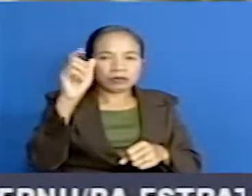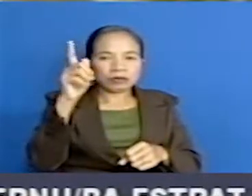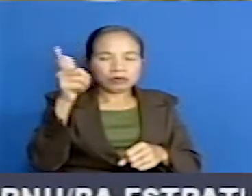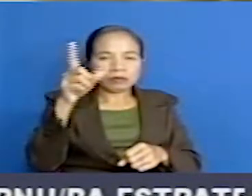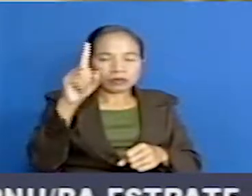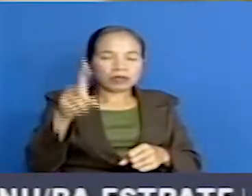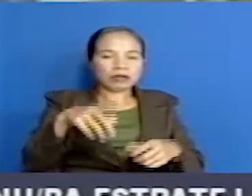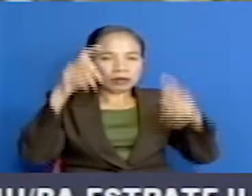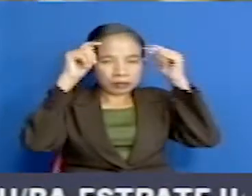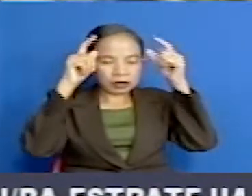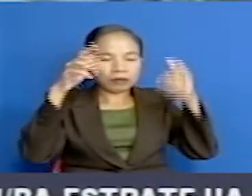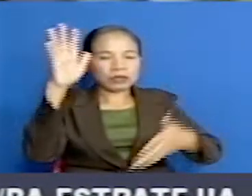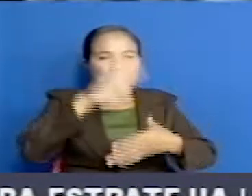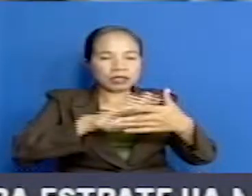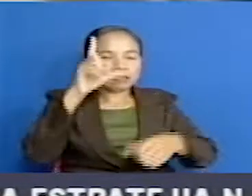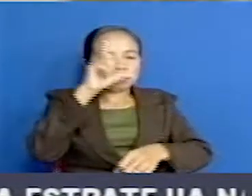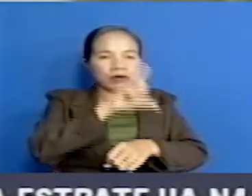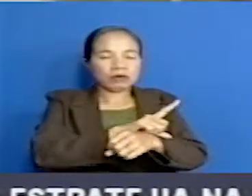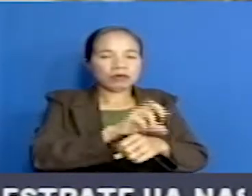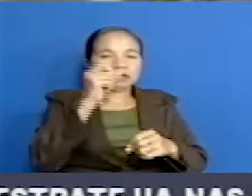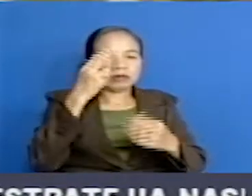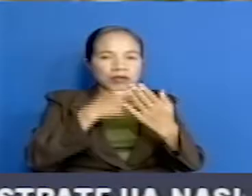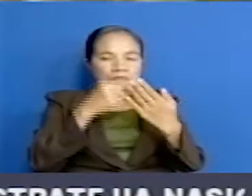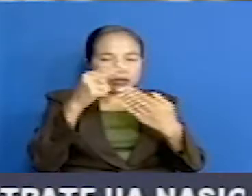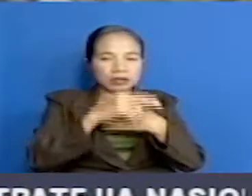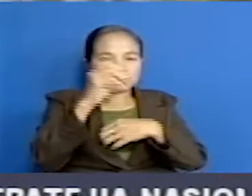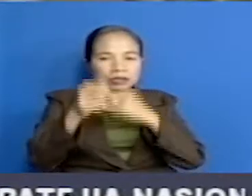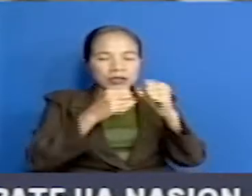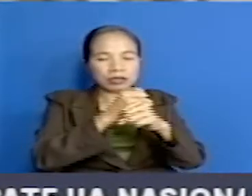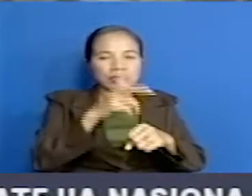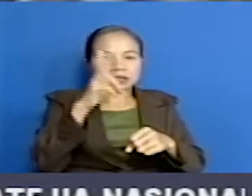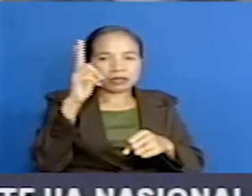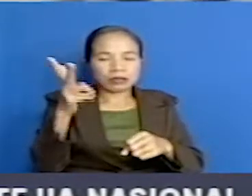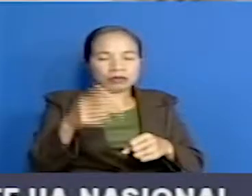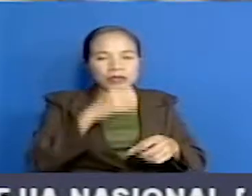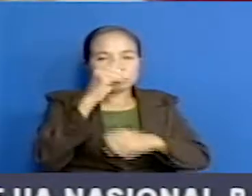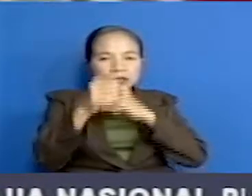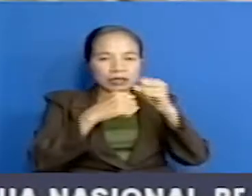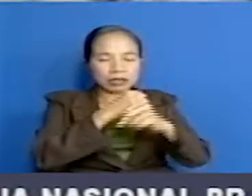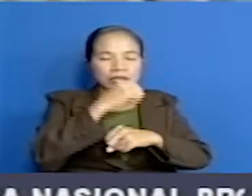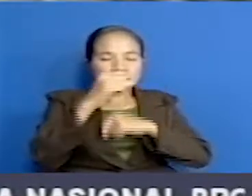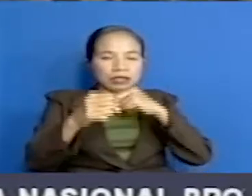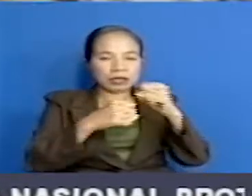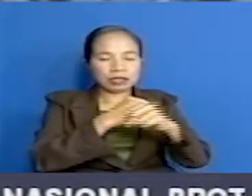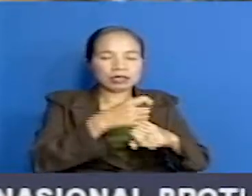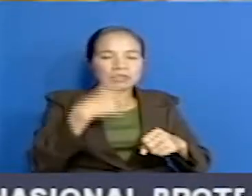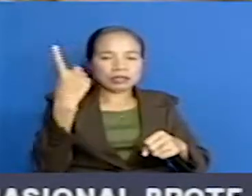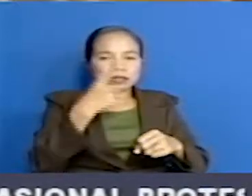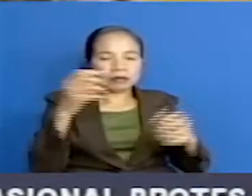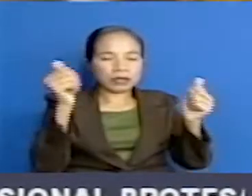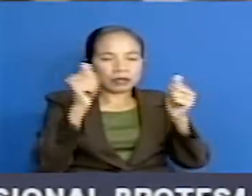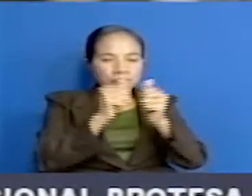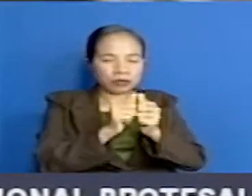komemora ona lorong masakre Santa Cruz batinan Tolunulu. Kada tinang sempre hamutu ko belum bot jurnalista